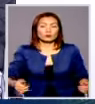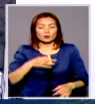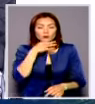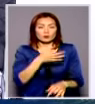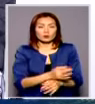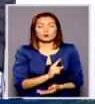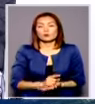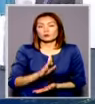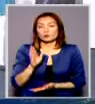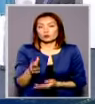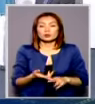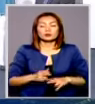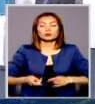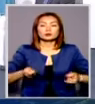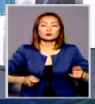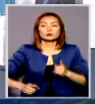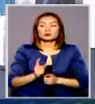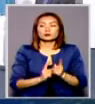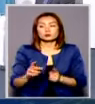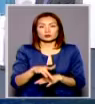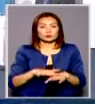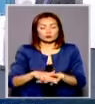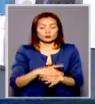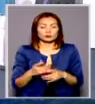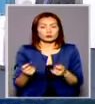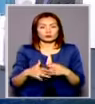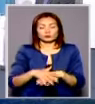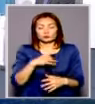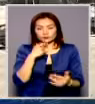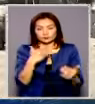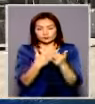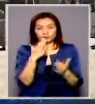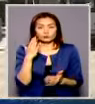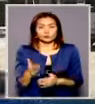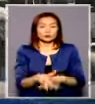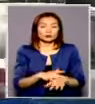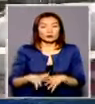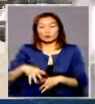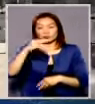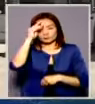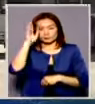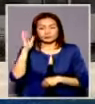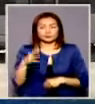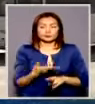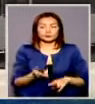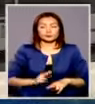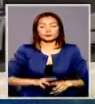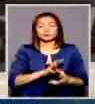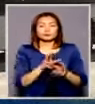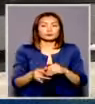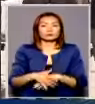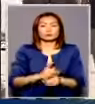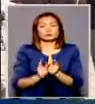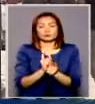беретін болады деп отыр. Жалпы саяси реформалар халық пен билік арасын жақындата түседі. Халықтың пікірі ескеріледі. Сондықтан жалпы